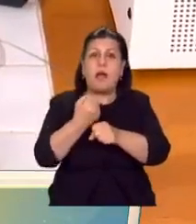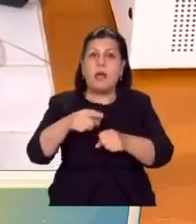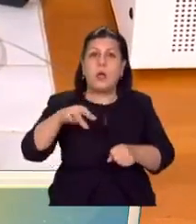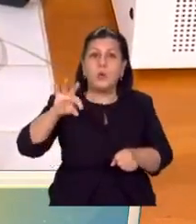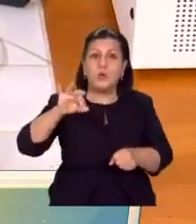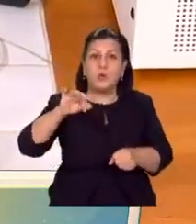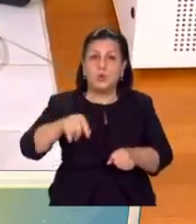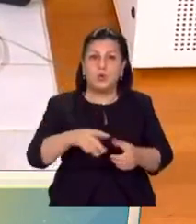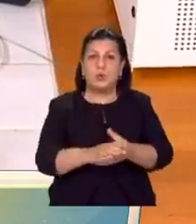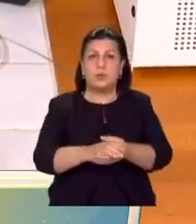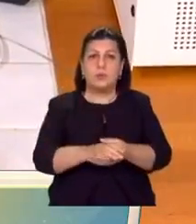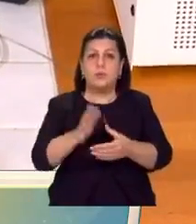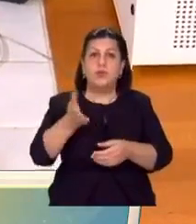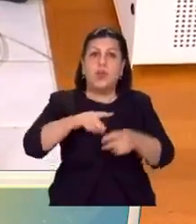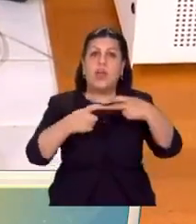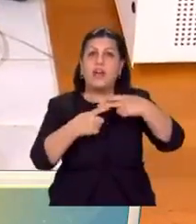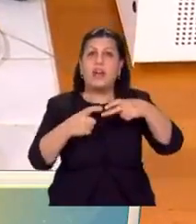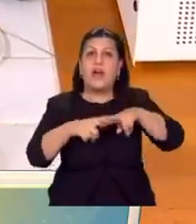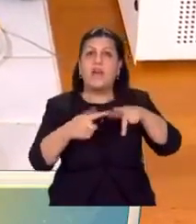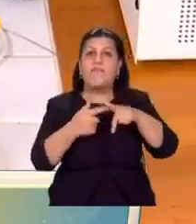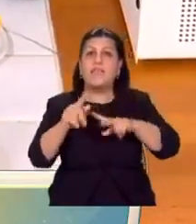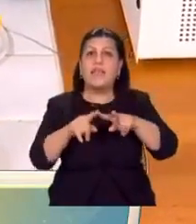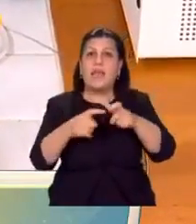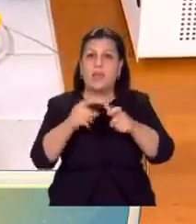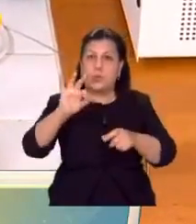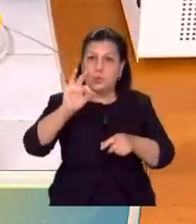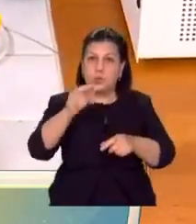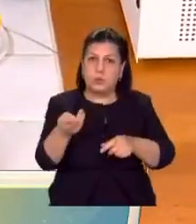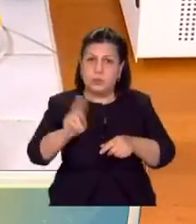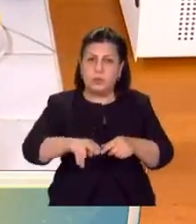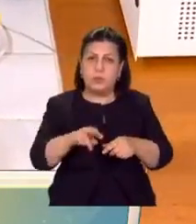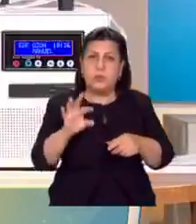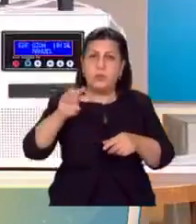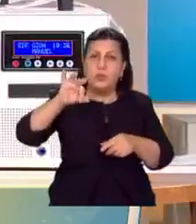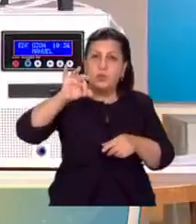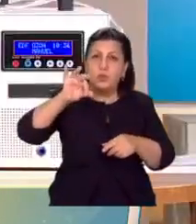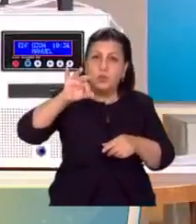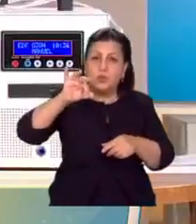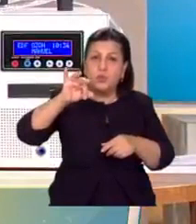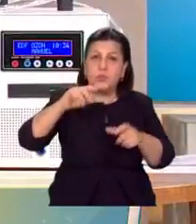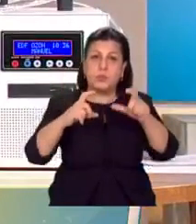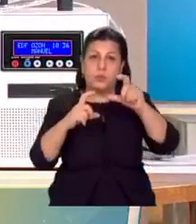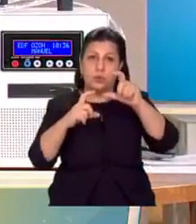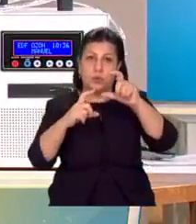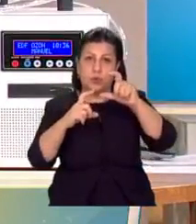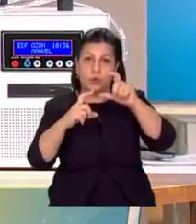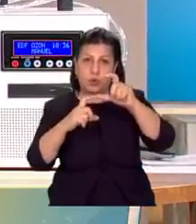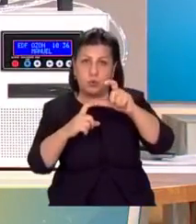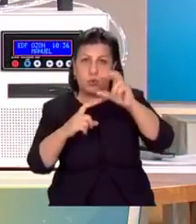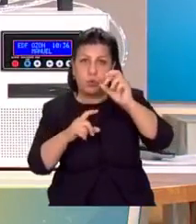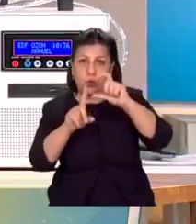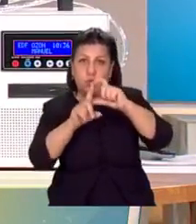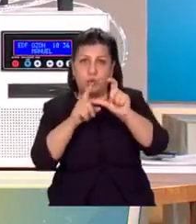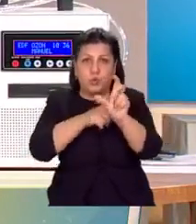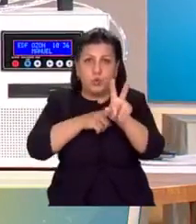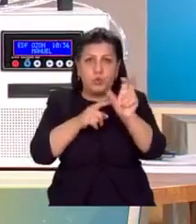var biraz da Bunlar rafine tuz an kanalın içine ondan sonra Tuzla ne acele yani sodyum Klor var